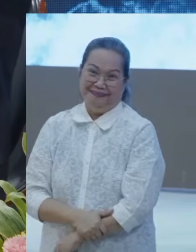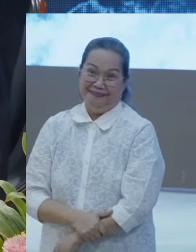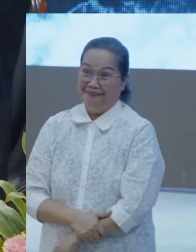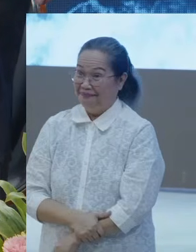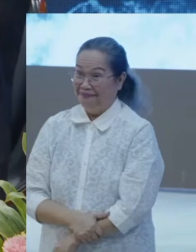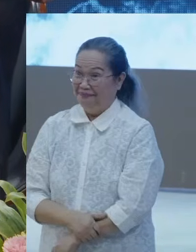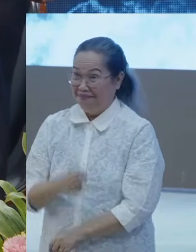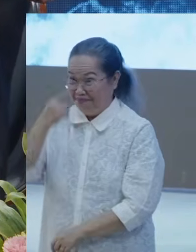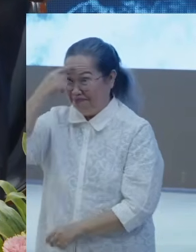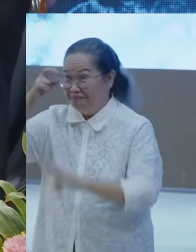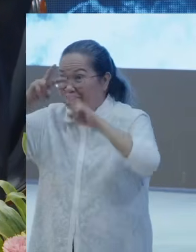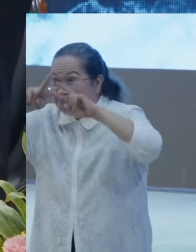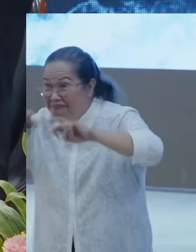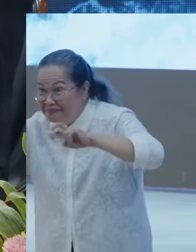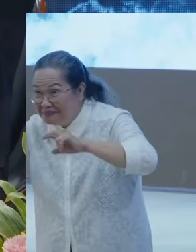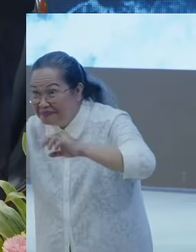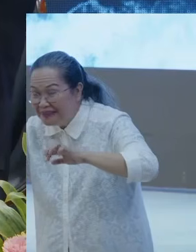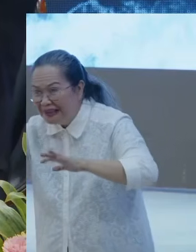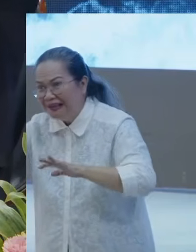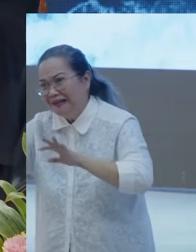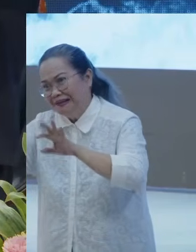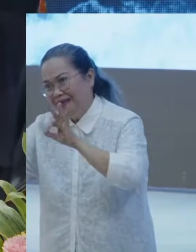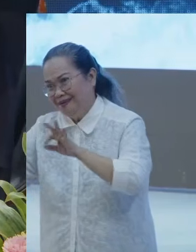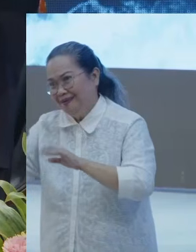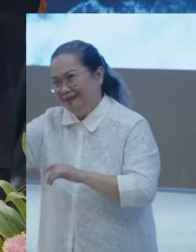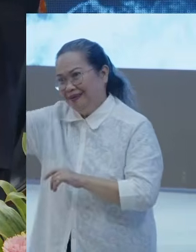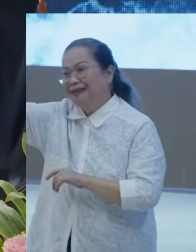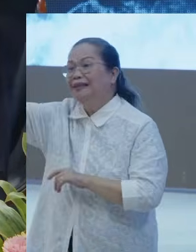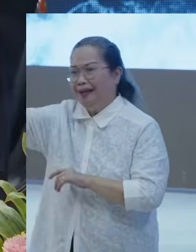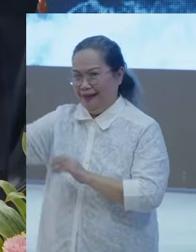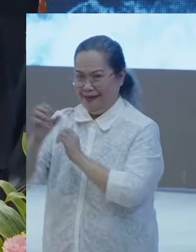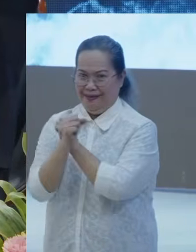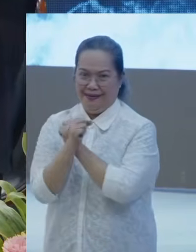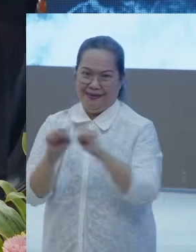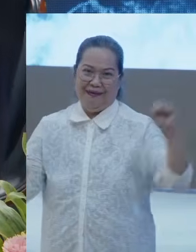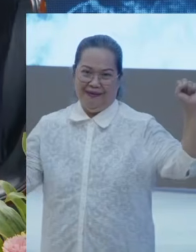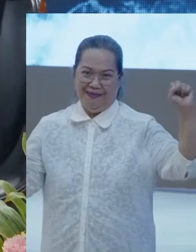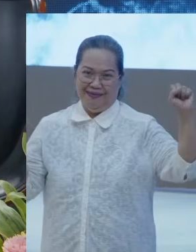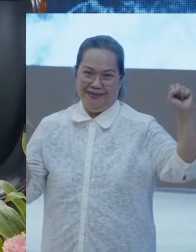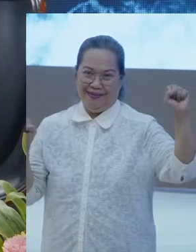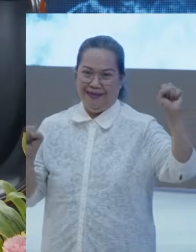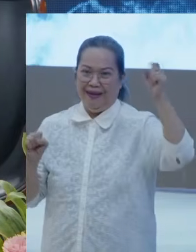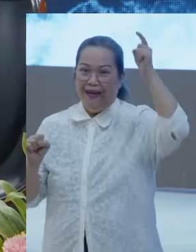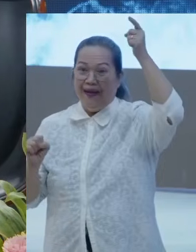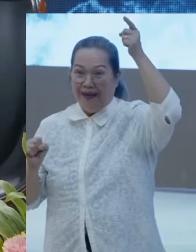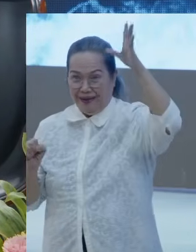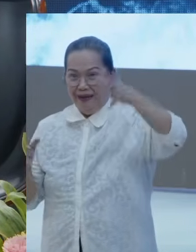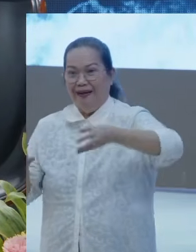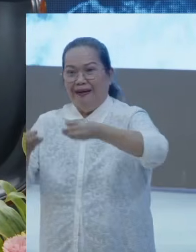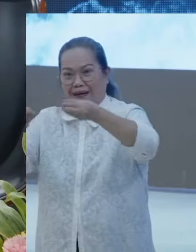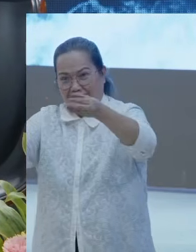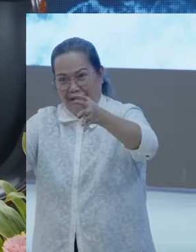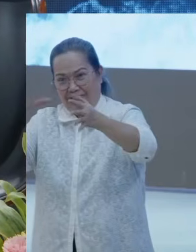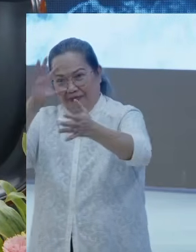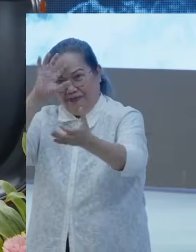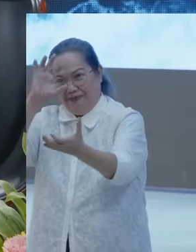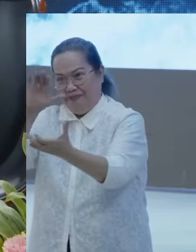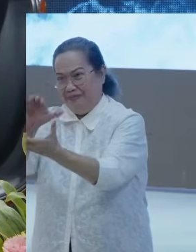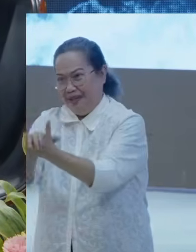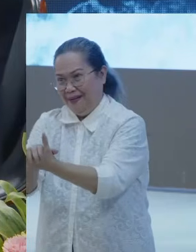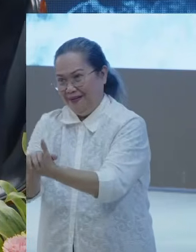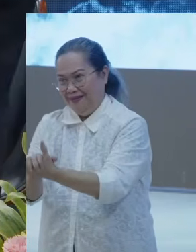Kasi alam nyo, si Kristo ang nagliligtas. Siya ang nagbibigay ng pananampalataya